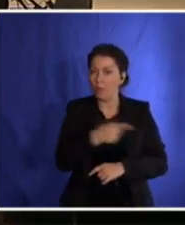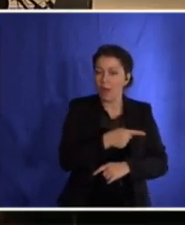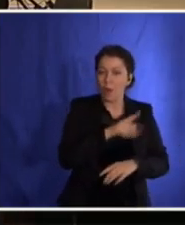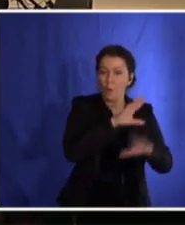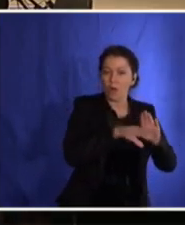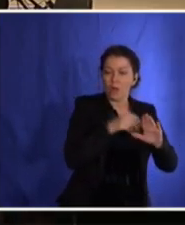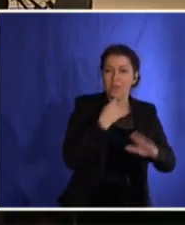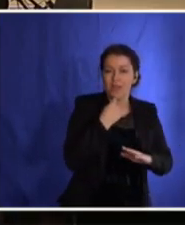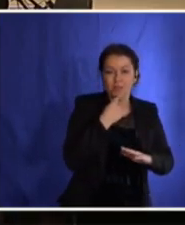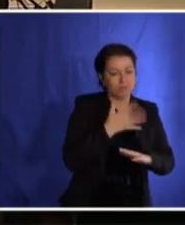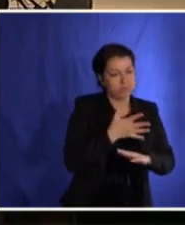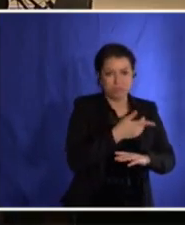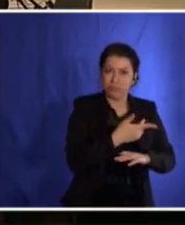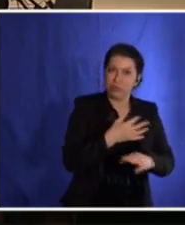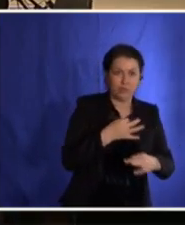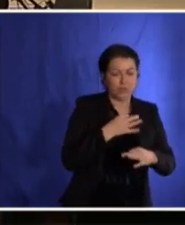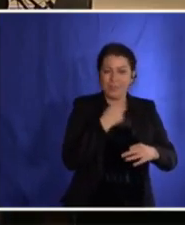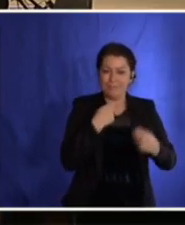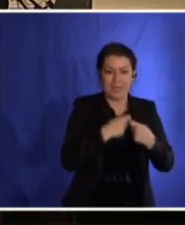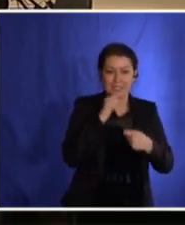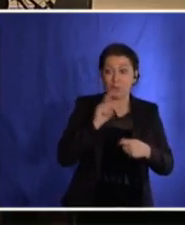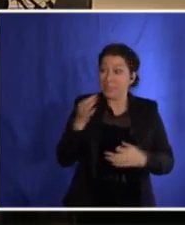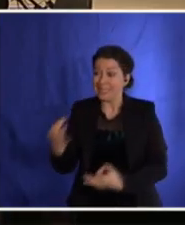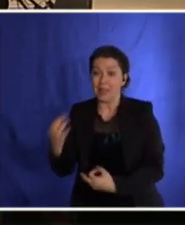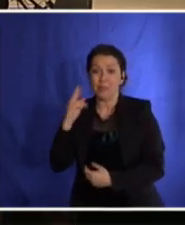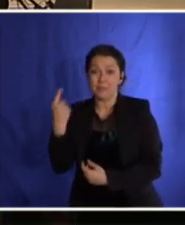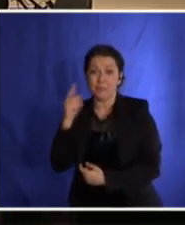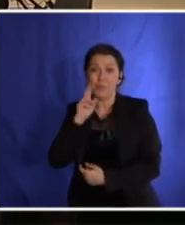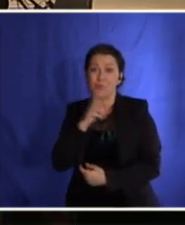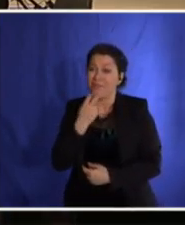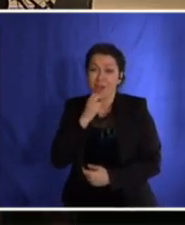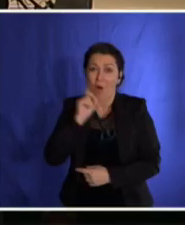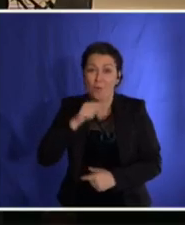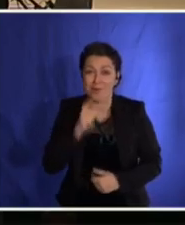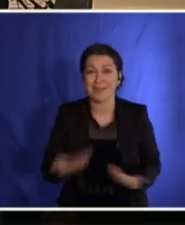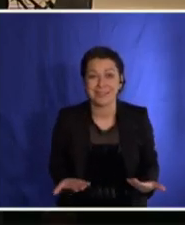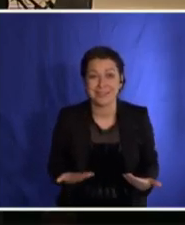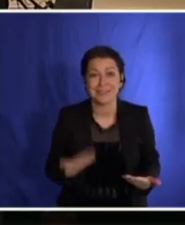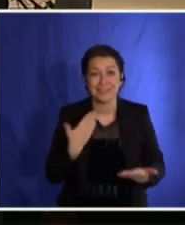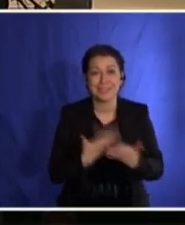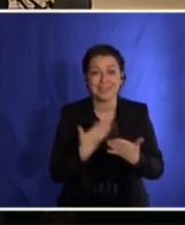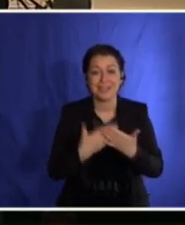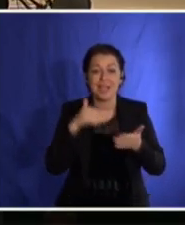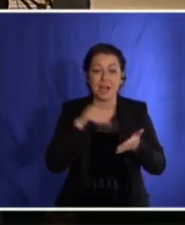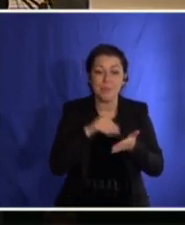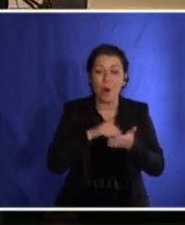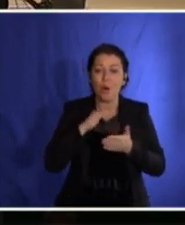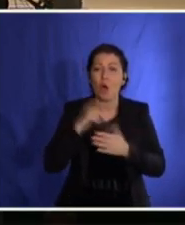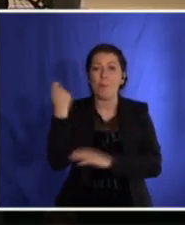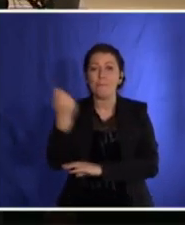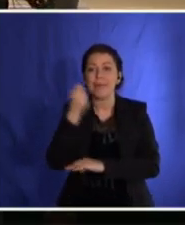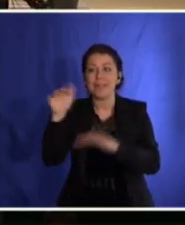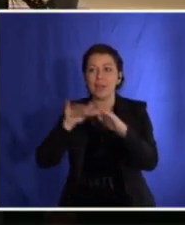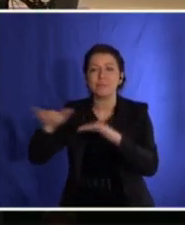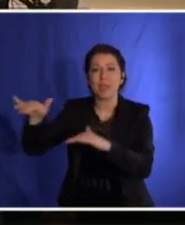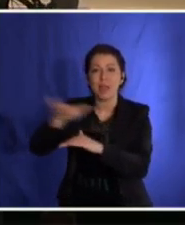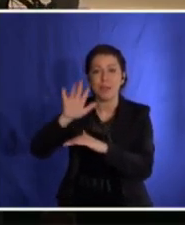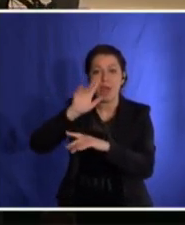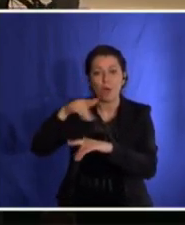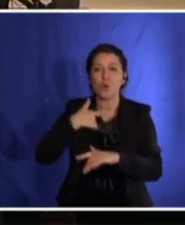sie auch nicht. Meine Damen und Herren, das heißt, wir brauchen auch die Sozialpartnerschaft auf der Betriebsebene. Wir müssen die